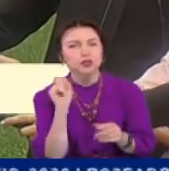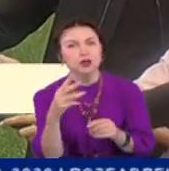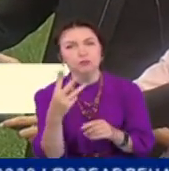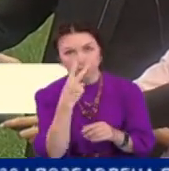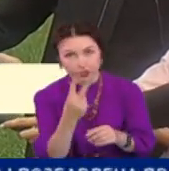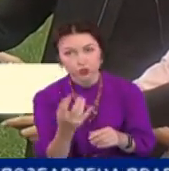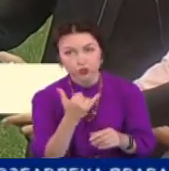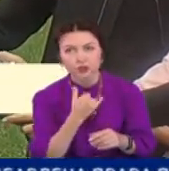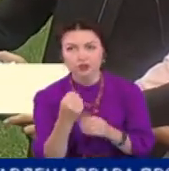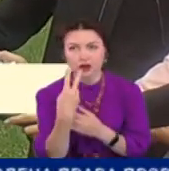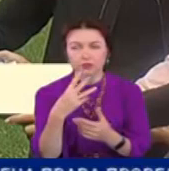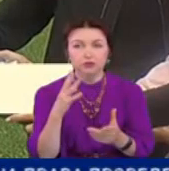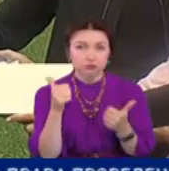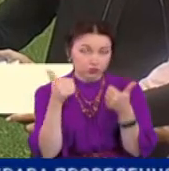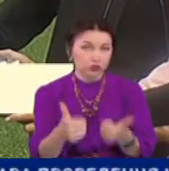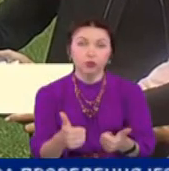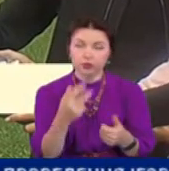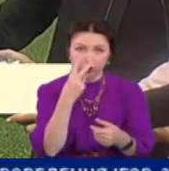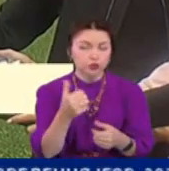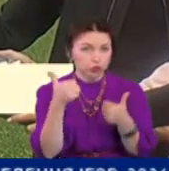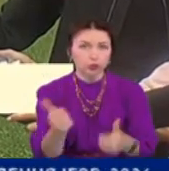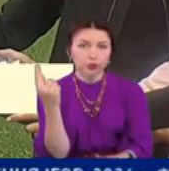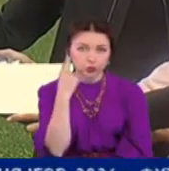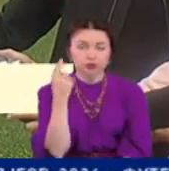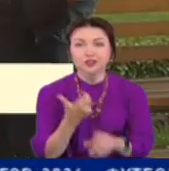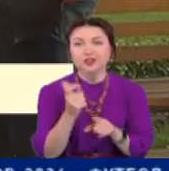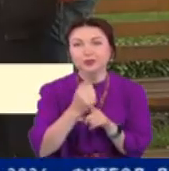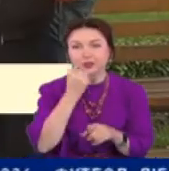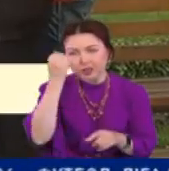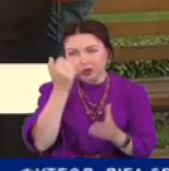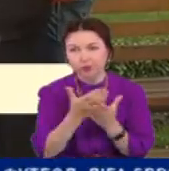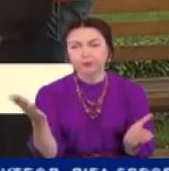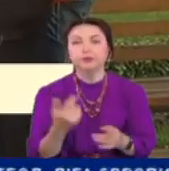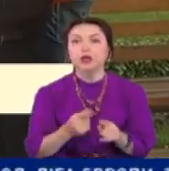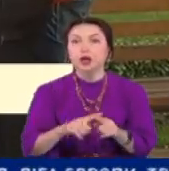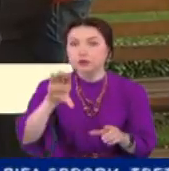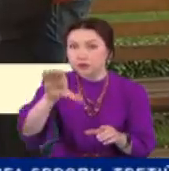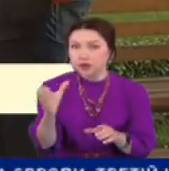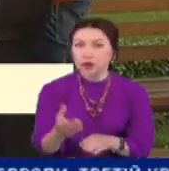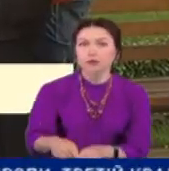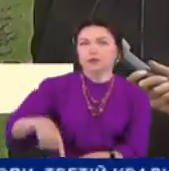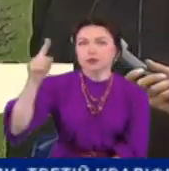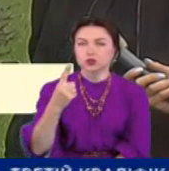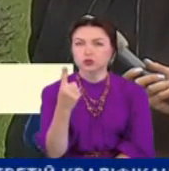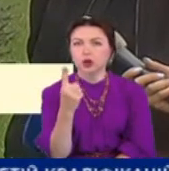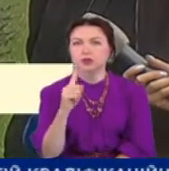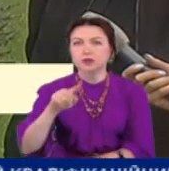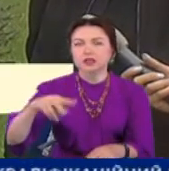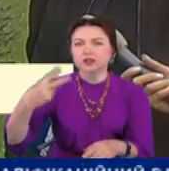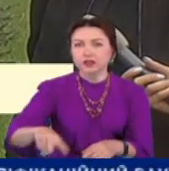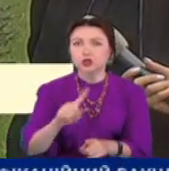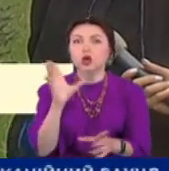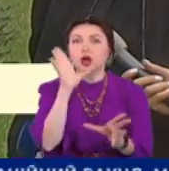Добре. Добре чую, добре бачу. Дуже дякуємо вам. Пристрій встановили на висоті 1,20 м, аби до нього